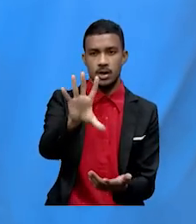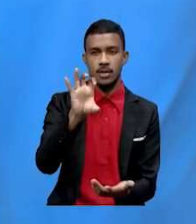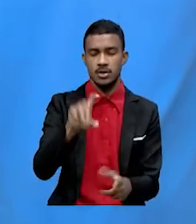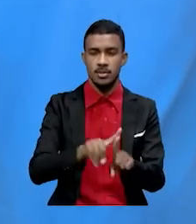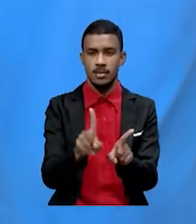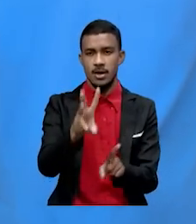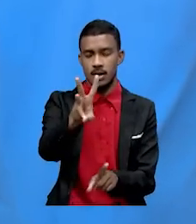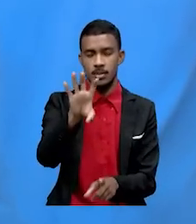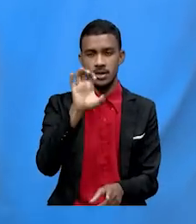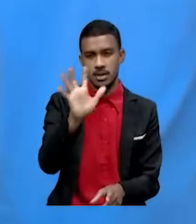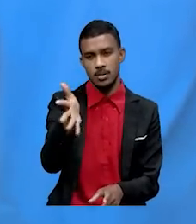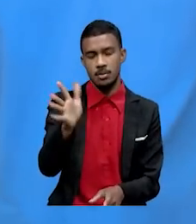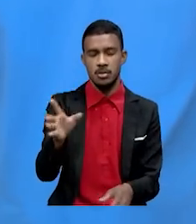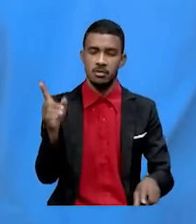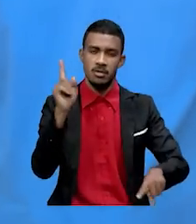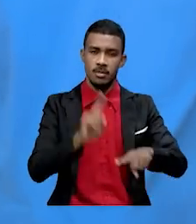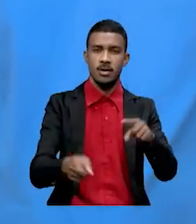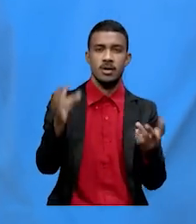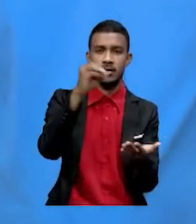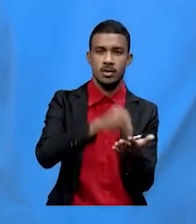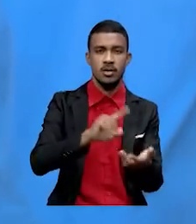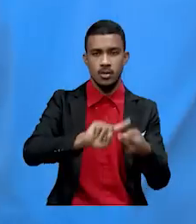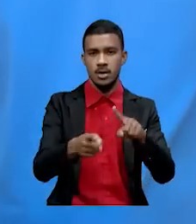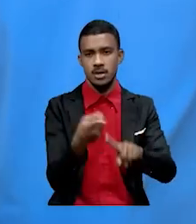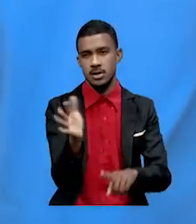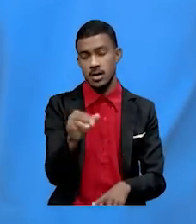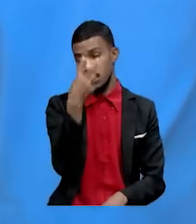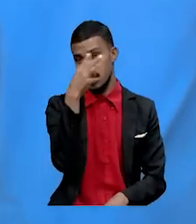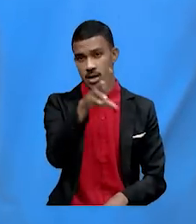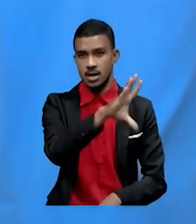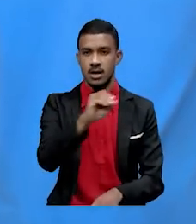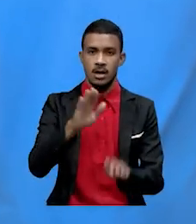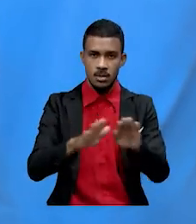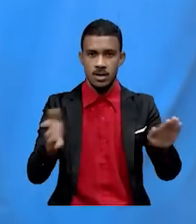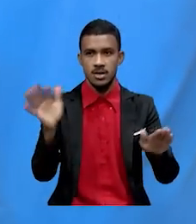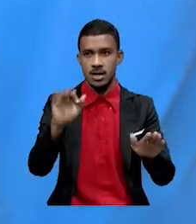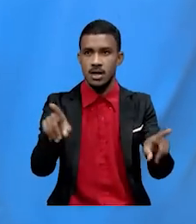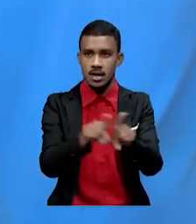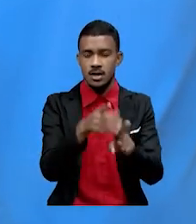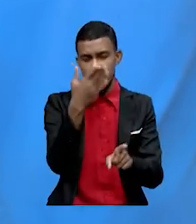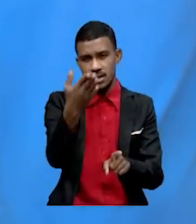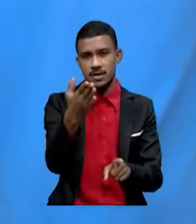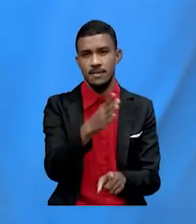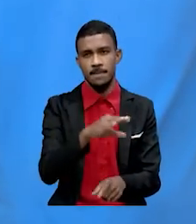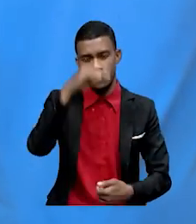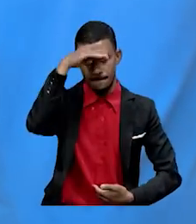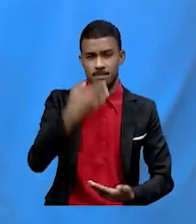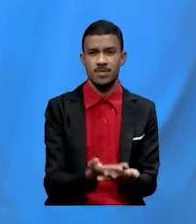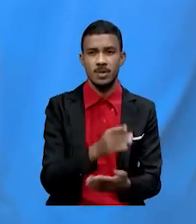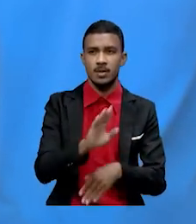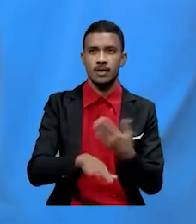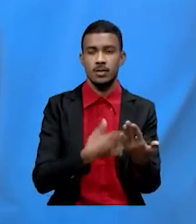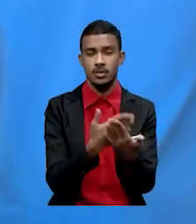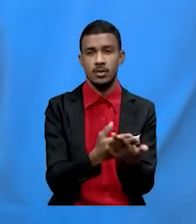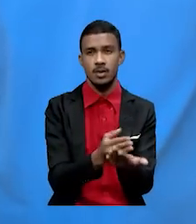la aguanta. O imbe malo kutira ian bahare. La parik tira nia se ne wan tia kaut macam makakar tingcer